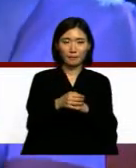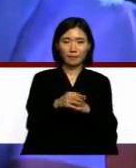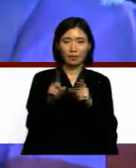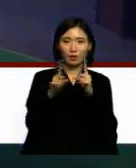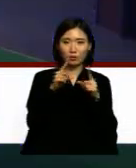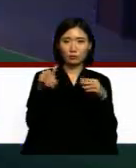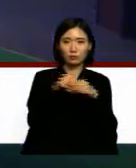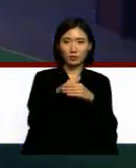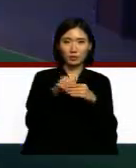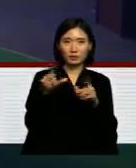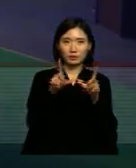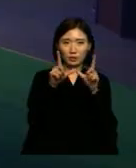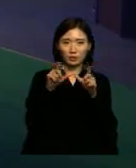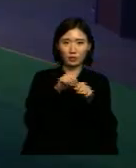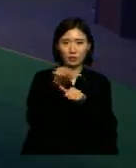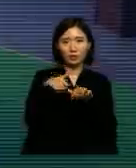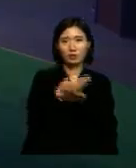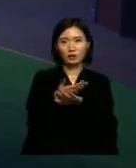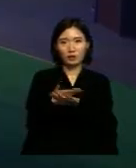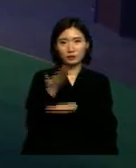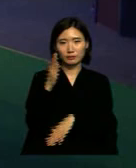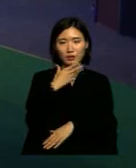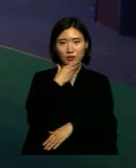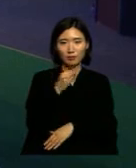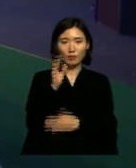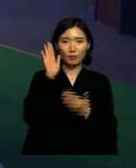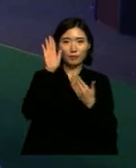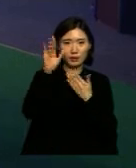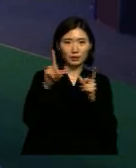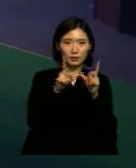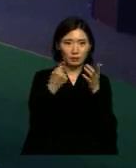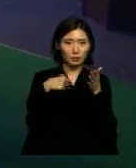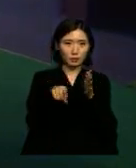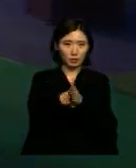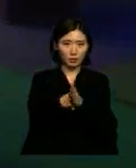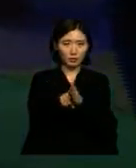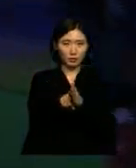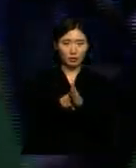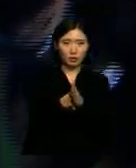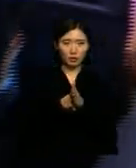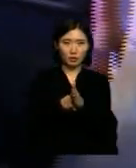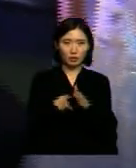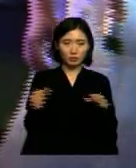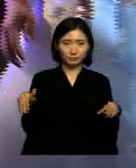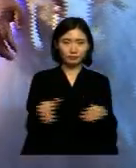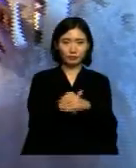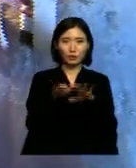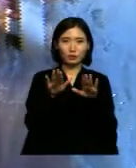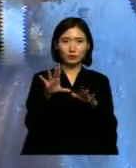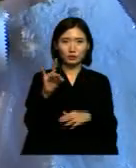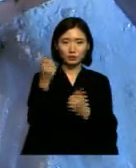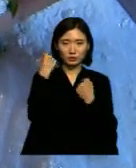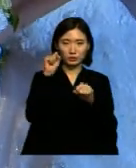그리고 살아온 환경도 다르지만 행복한 미래의 삶을 위해 손을 맞잡고 오늘 첫